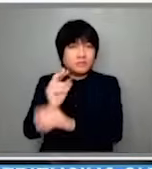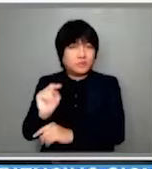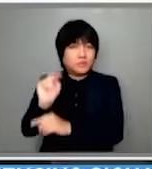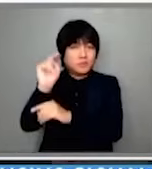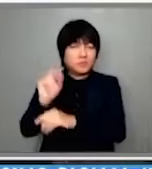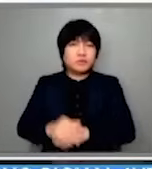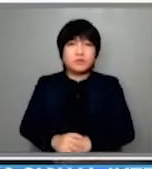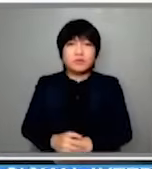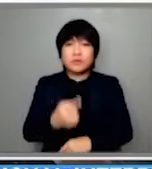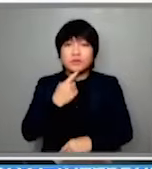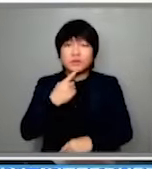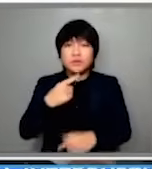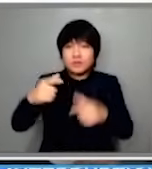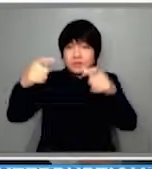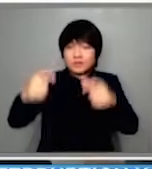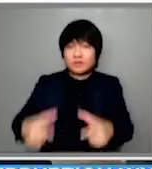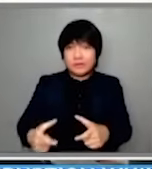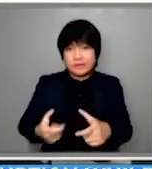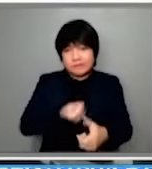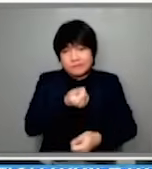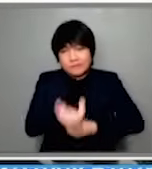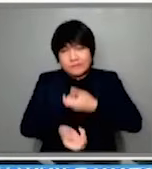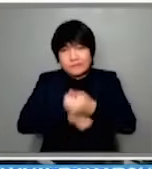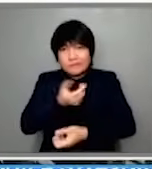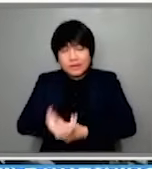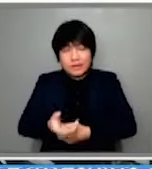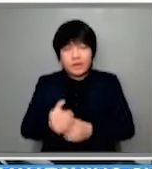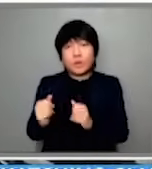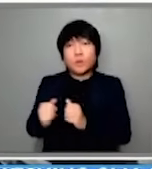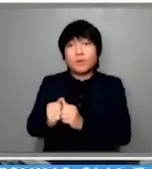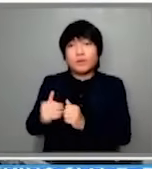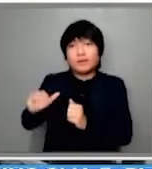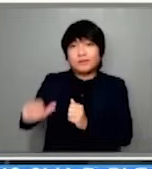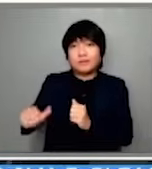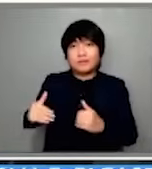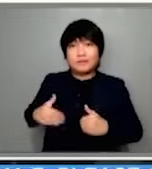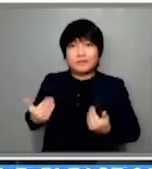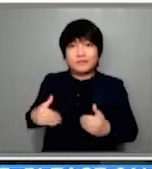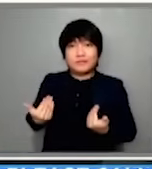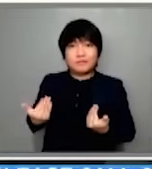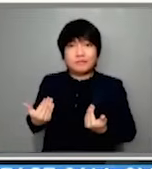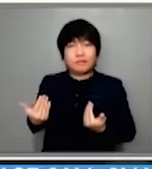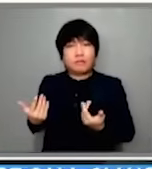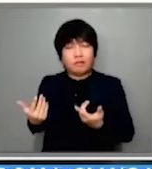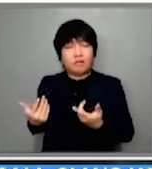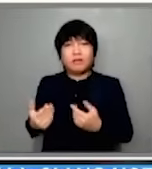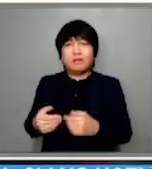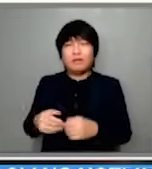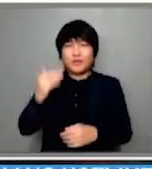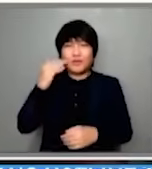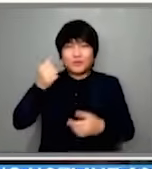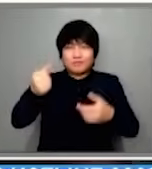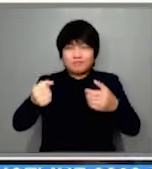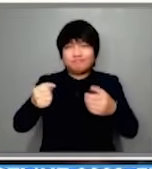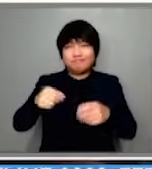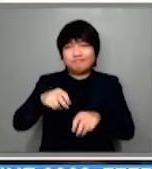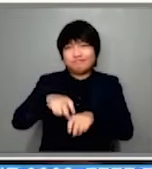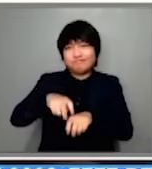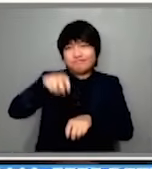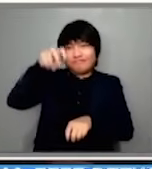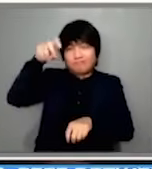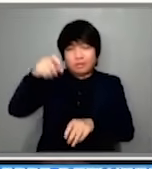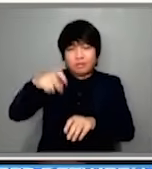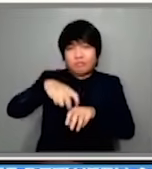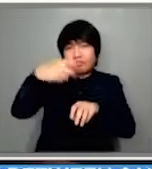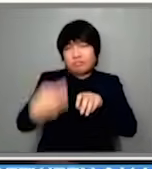balon ng biktima kasama ang isang minor de edad nang bumigay ang hagdang ginagamit nila. Dinala sa ospital ang biktima pero idiniklarang dead